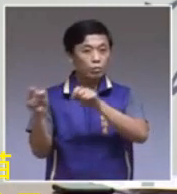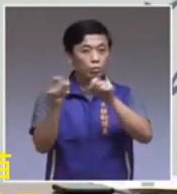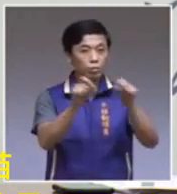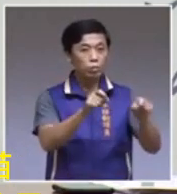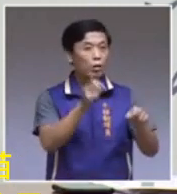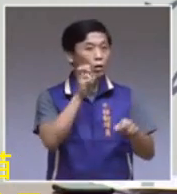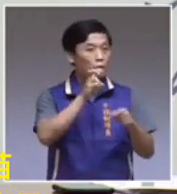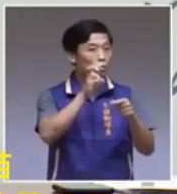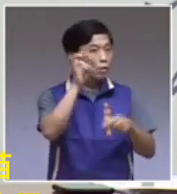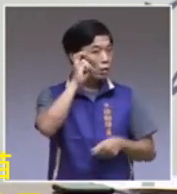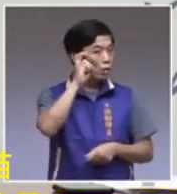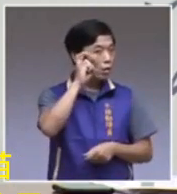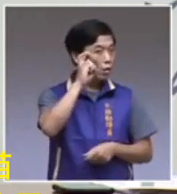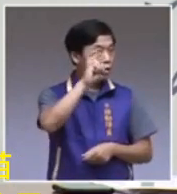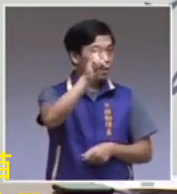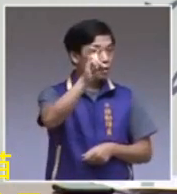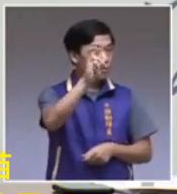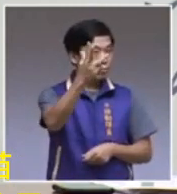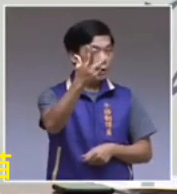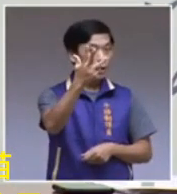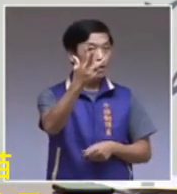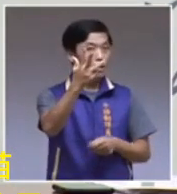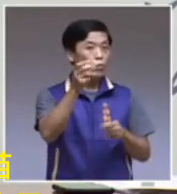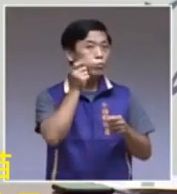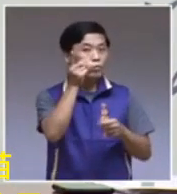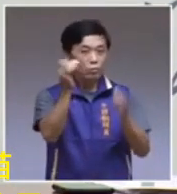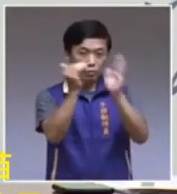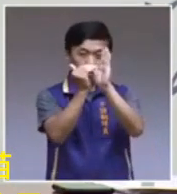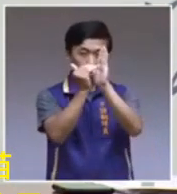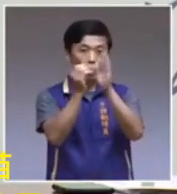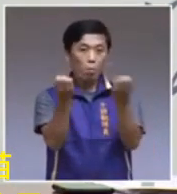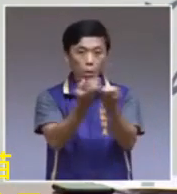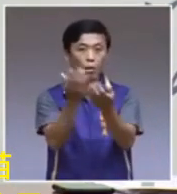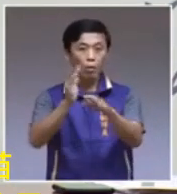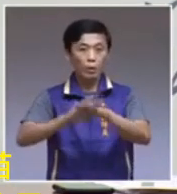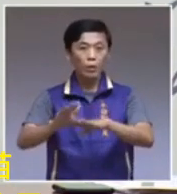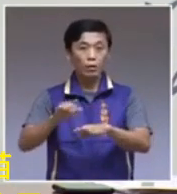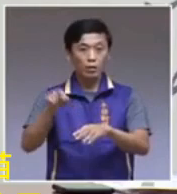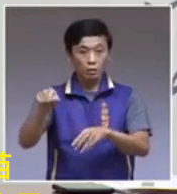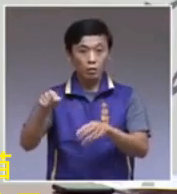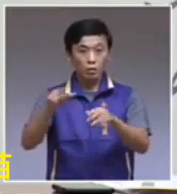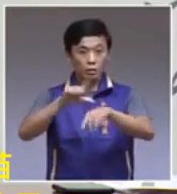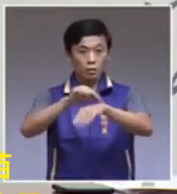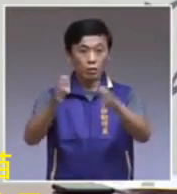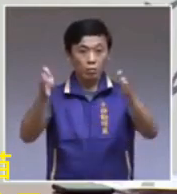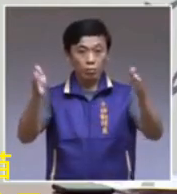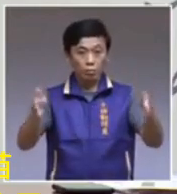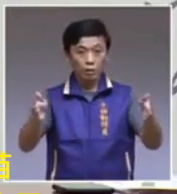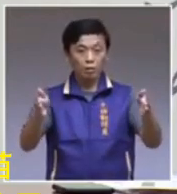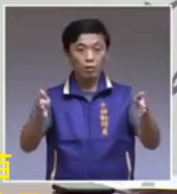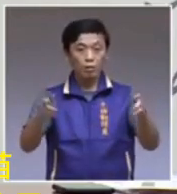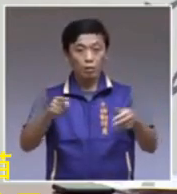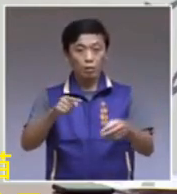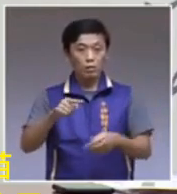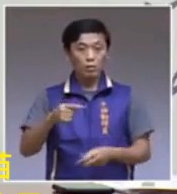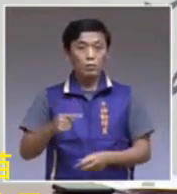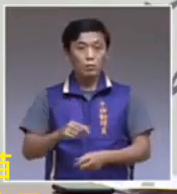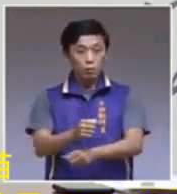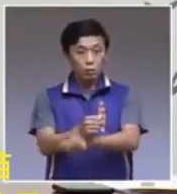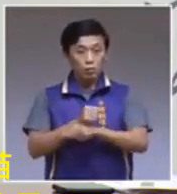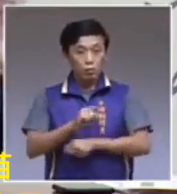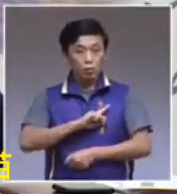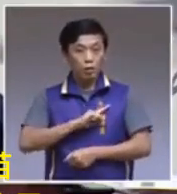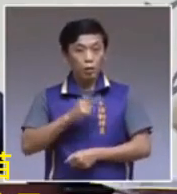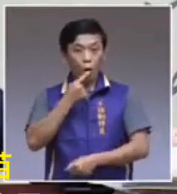1个月之后才发生。所以特别在这一段时间就要特别去注意血栓